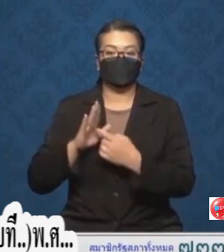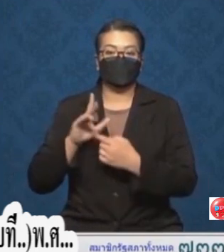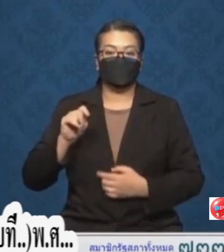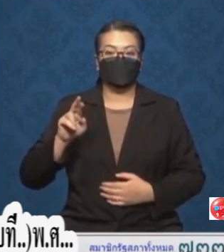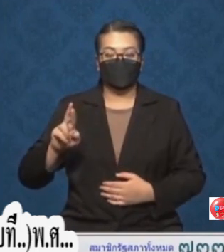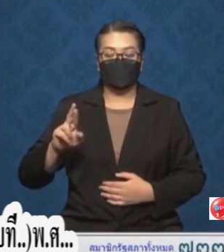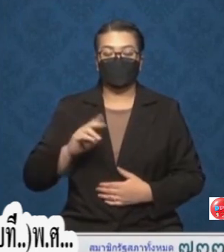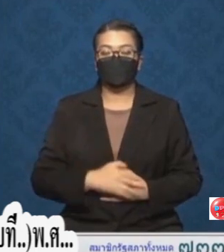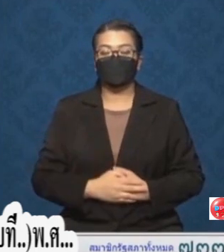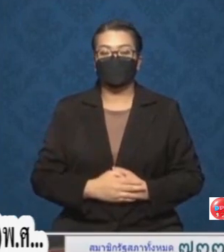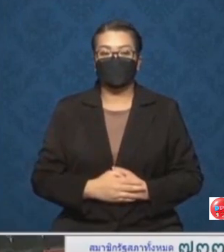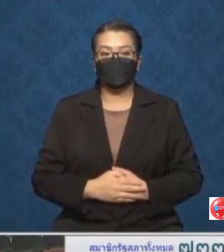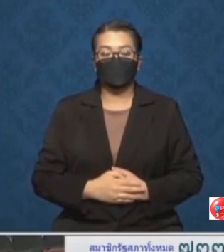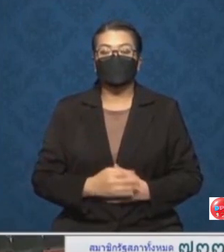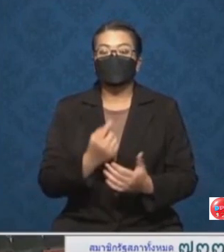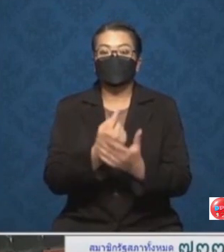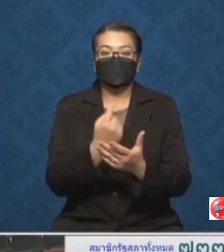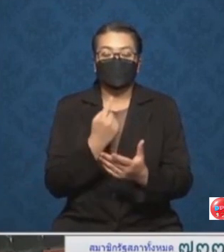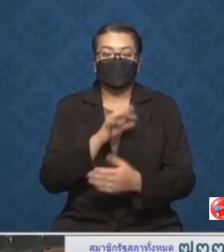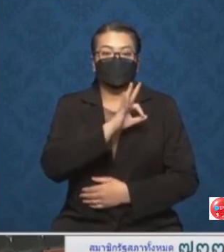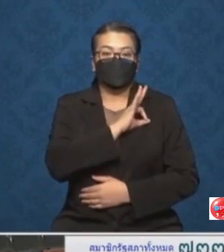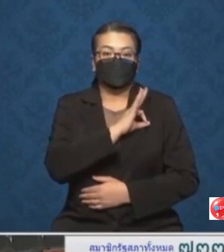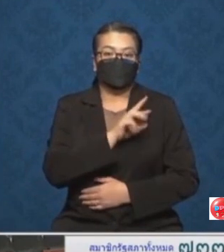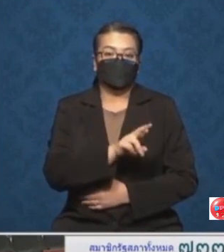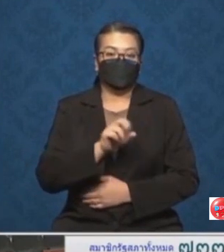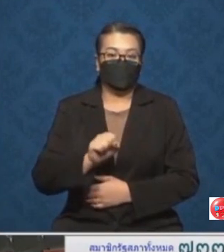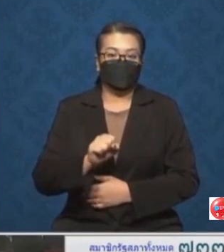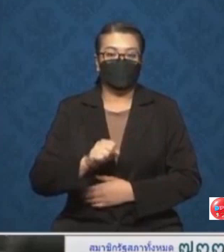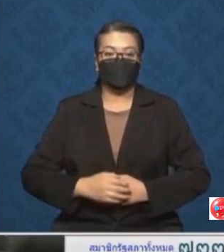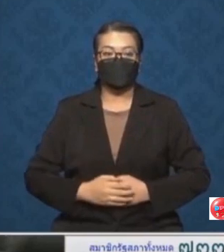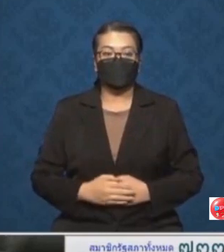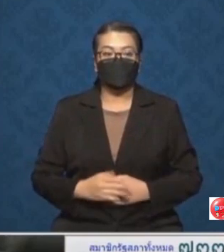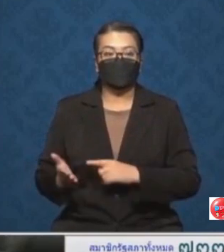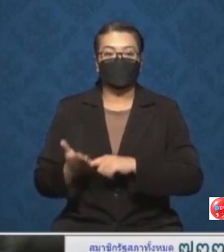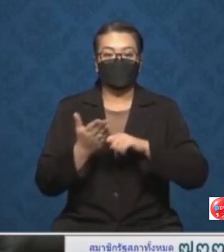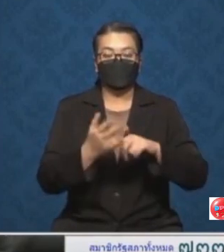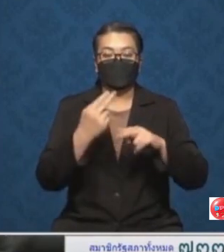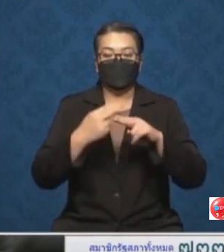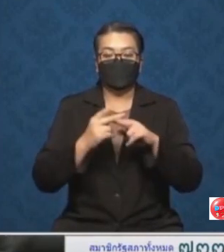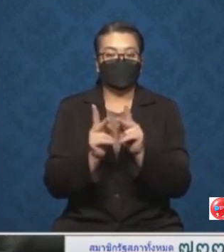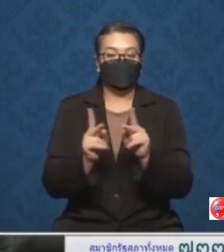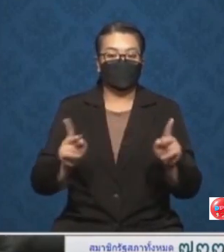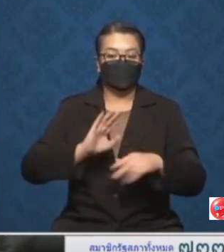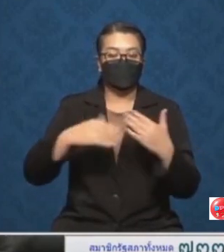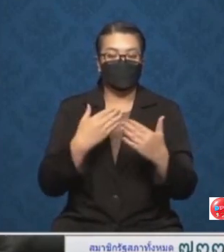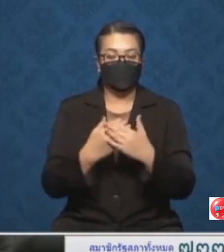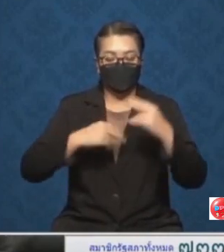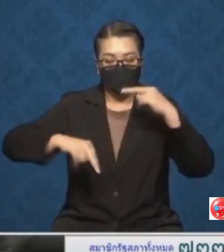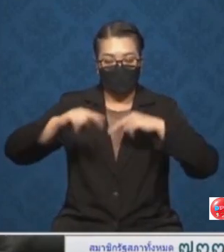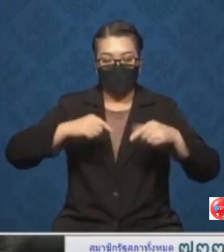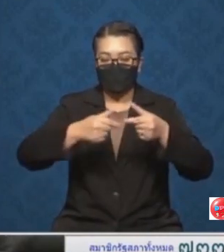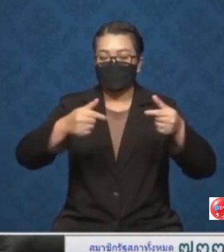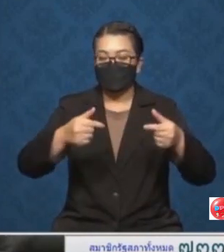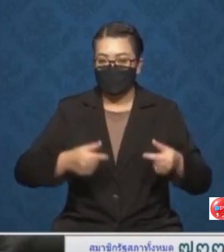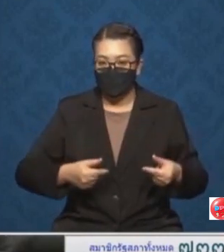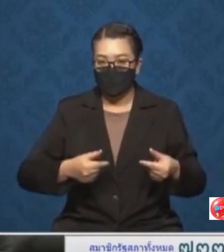าในฐานะสมาชิกรัฐสภาขอเสนอรายชื่อกรรมาธิการพิจารณาร่างรัฐธรรมนู